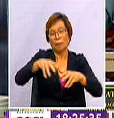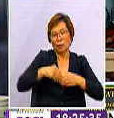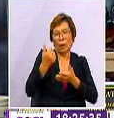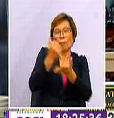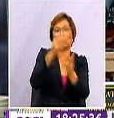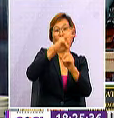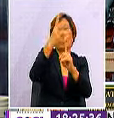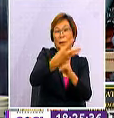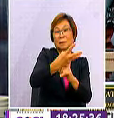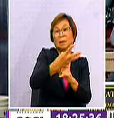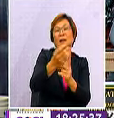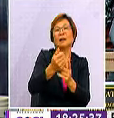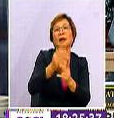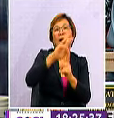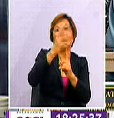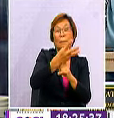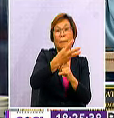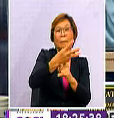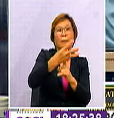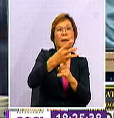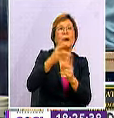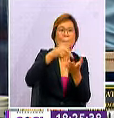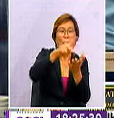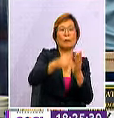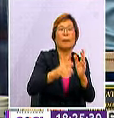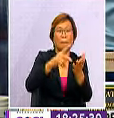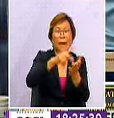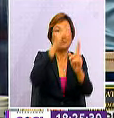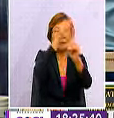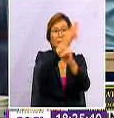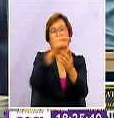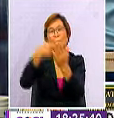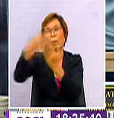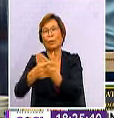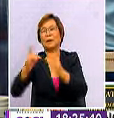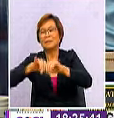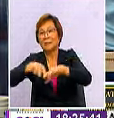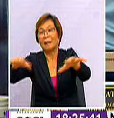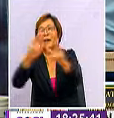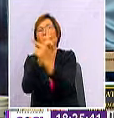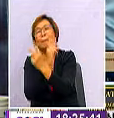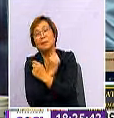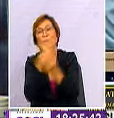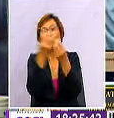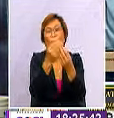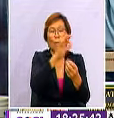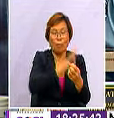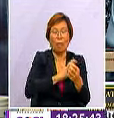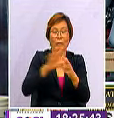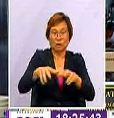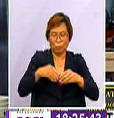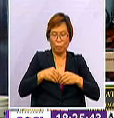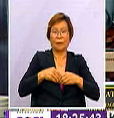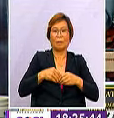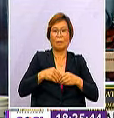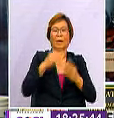bantuan kebajikan, bantuan prihatin rakyat, bantuan pembayaran bersasar dan juga program jaringan prihatin. Jumlah manfaat yang bakal diterima